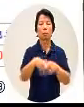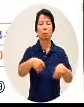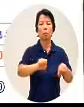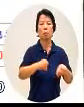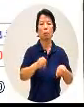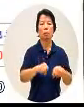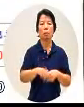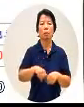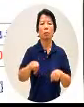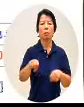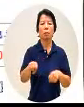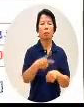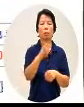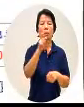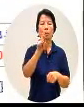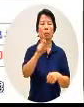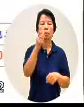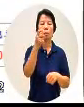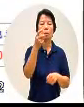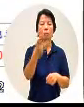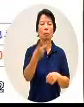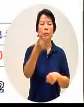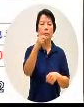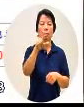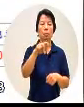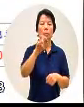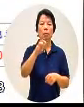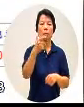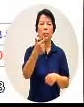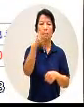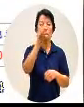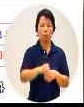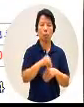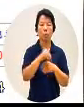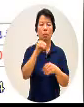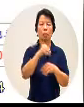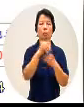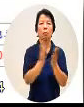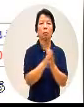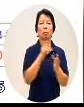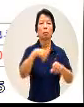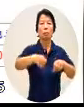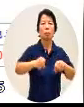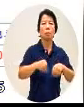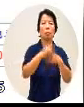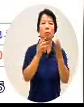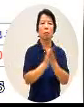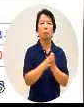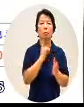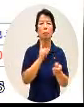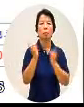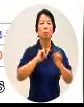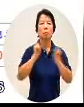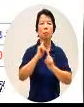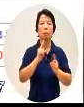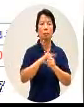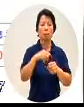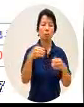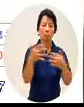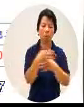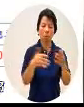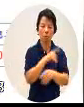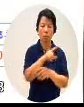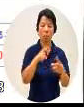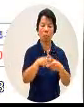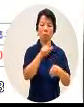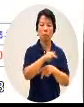兩百二十六萬汽車八十萬輛高雄市才兩百七十七萬人口結果自由交通工具三百零